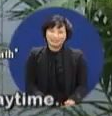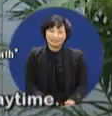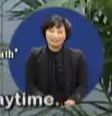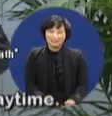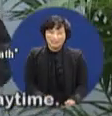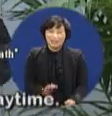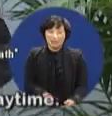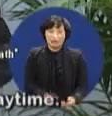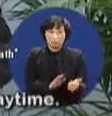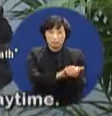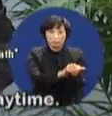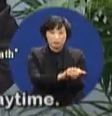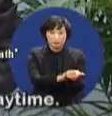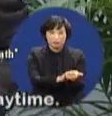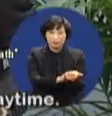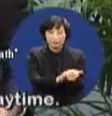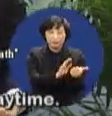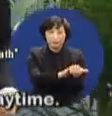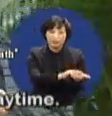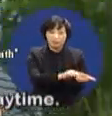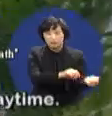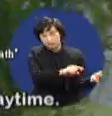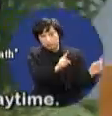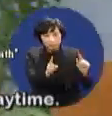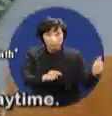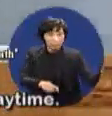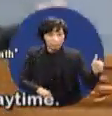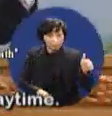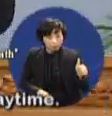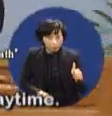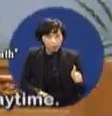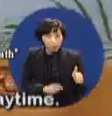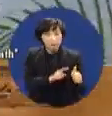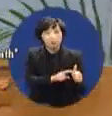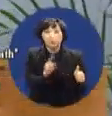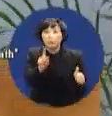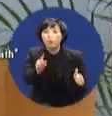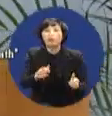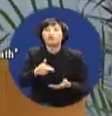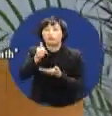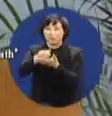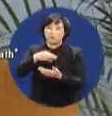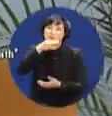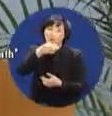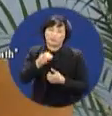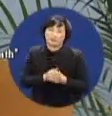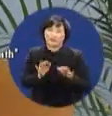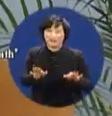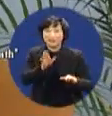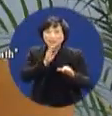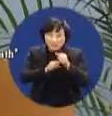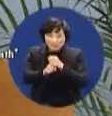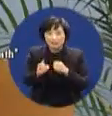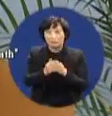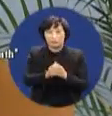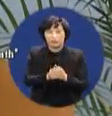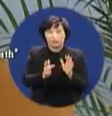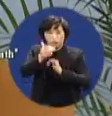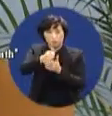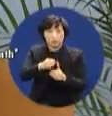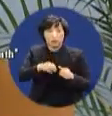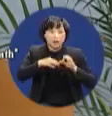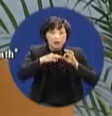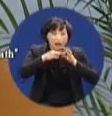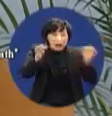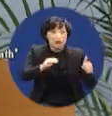낮에 걸어 나온다 이 말이오. 이게 주님의 목소리. 진리이기 때문에 나오라면 나오는 거야.